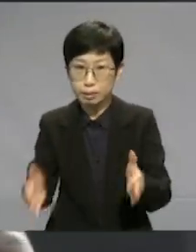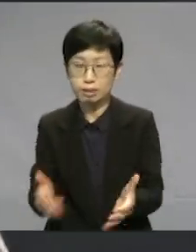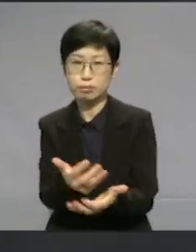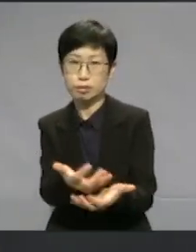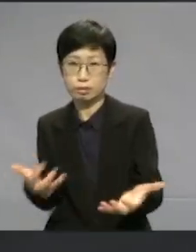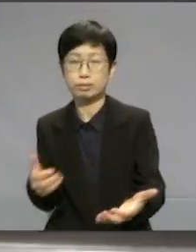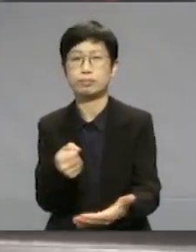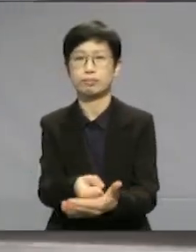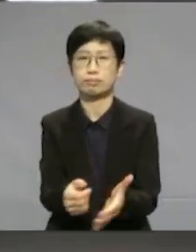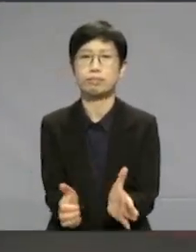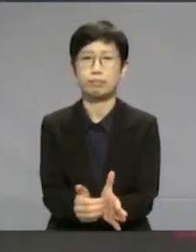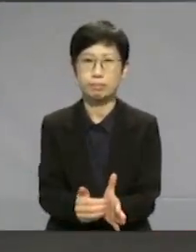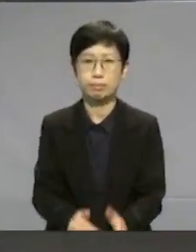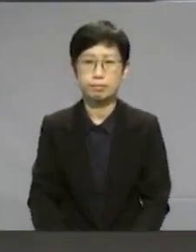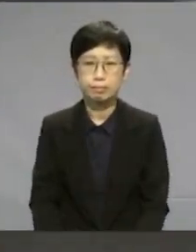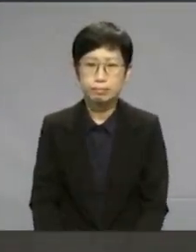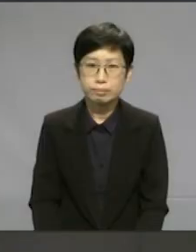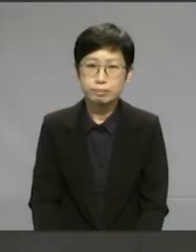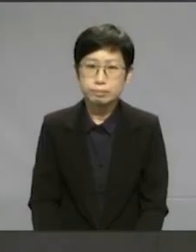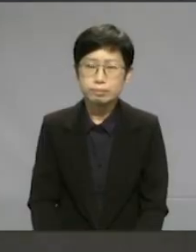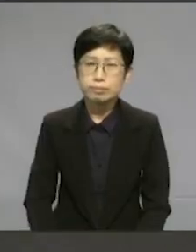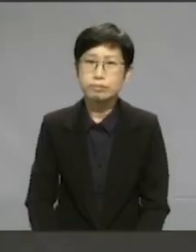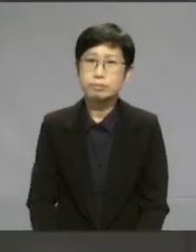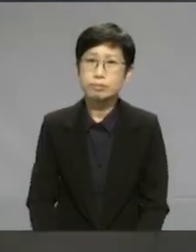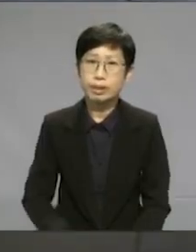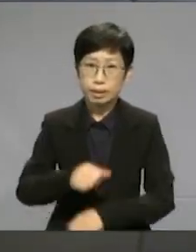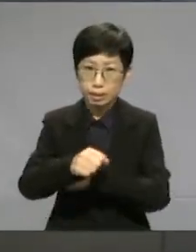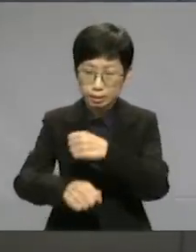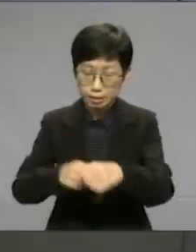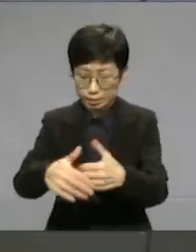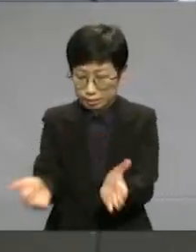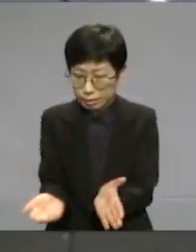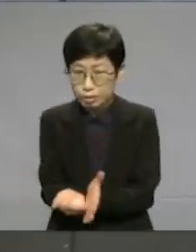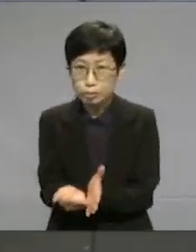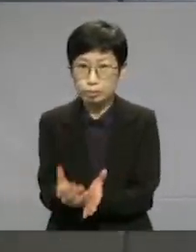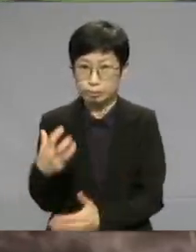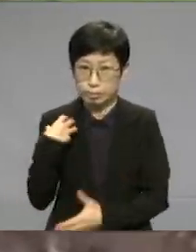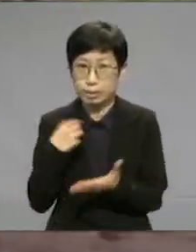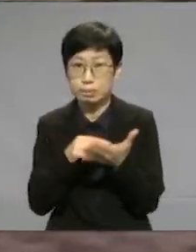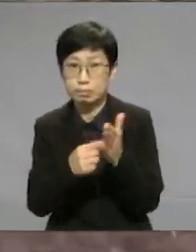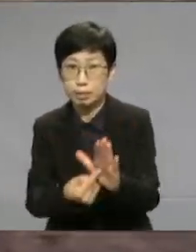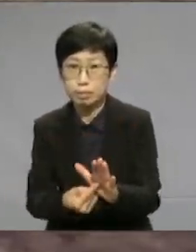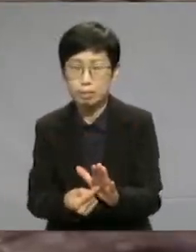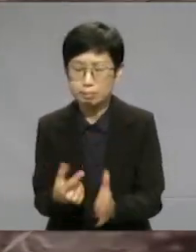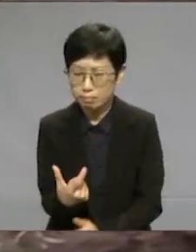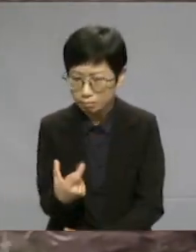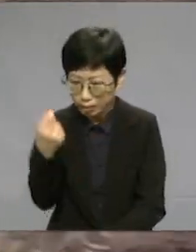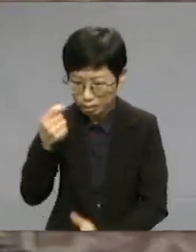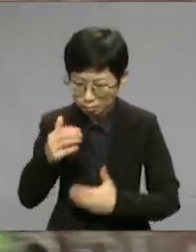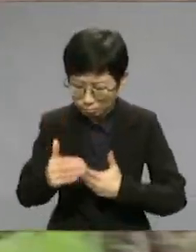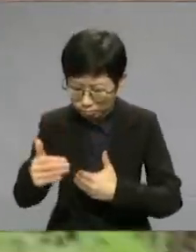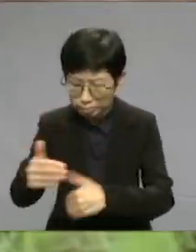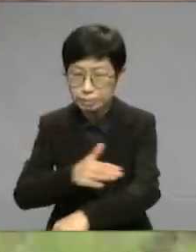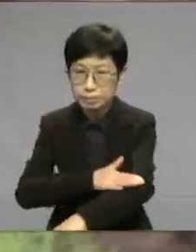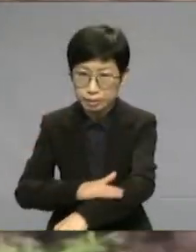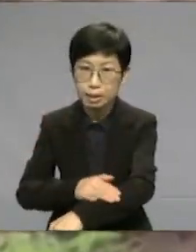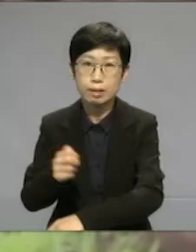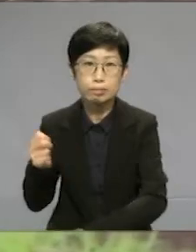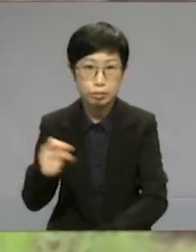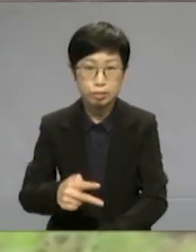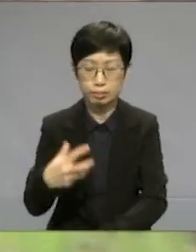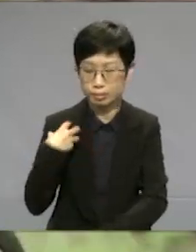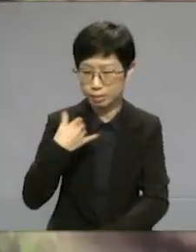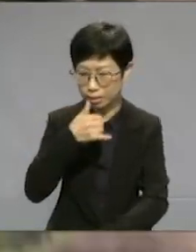가닥을 잡았습니다 UN 민주콩고 안정화 임무단 민주콩고 정부와 신속하면서도 단계적이며 질서